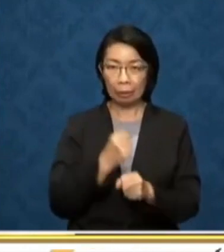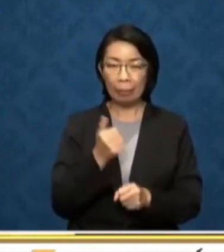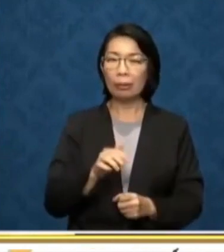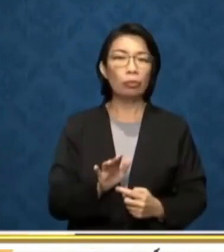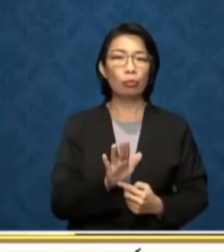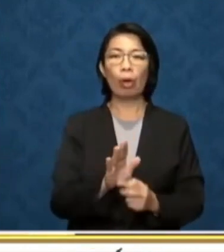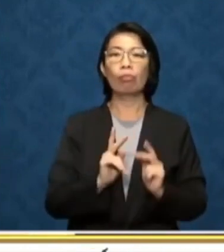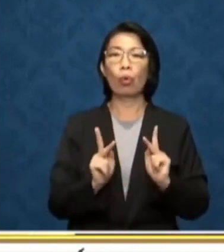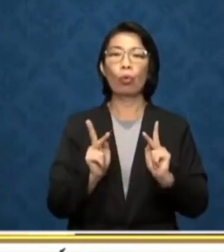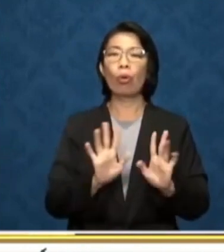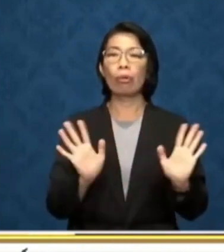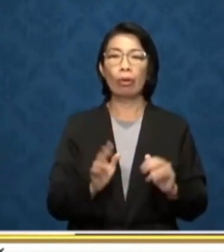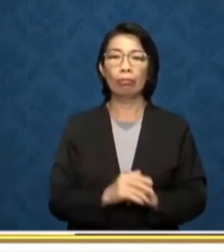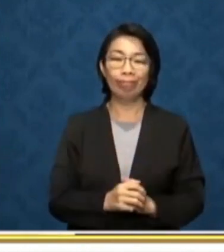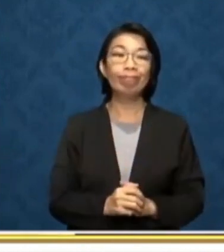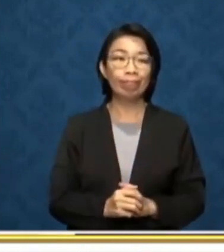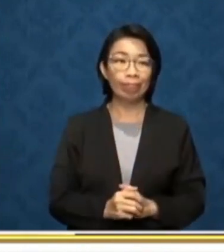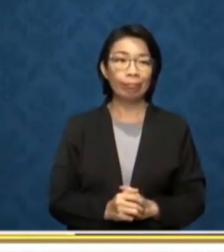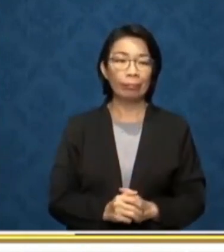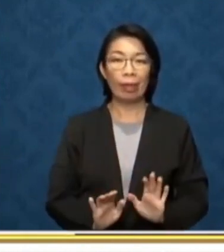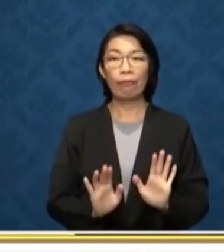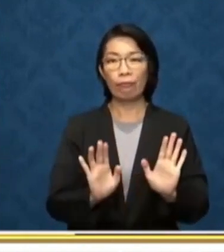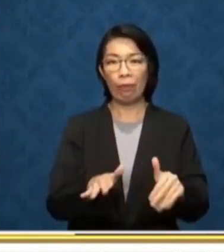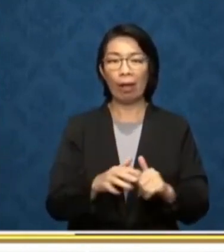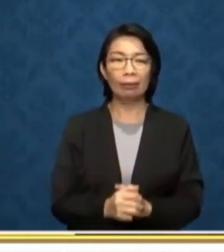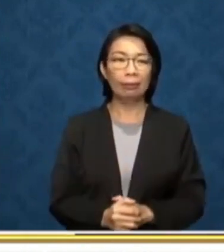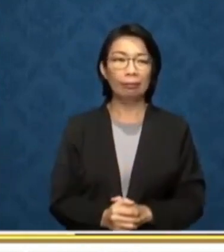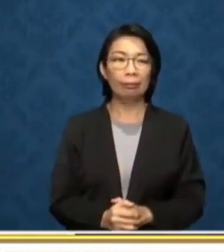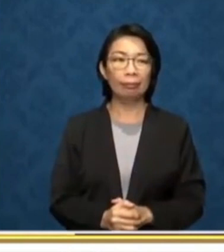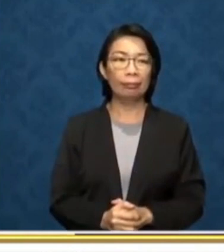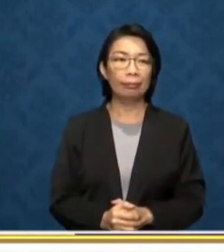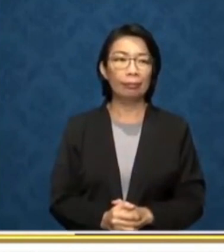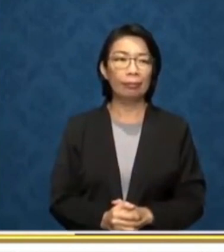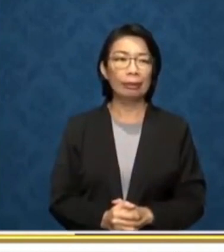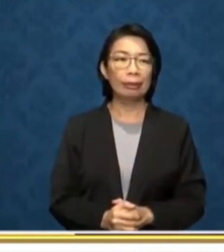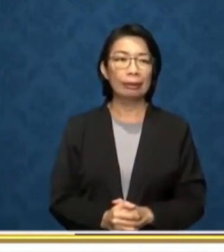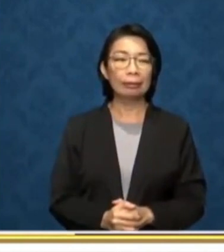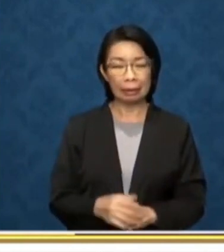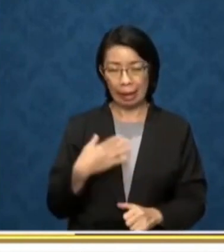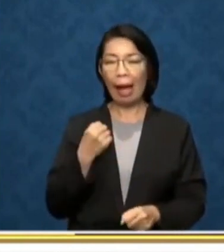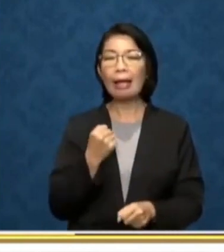วใครครับนะฮะก็คงจะขอฝากแค่นี้ดีกว่านะครับไม่ต้องพูดอะไรกันมากถ้าต่อไปข้างหน้า